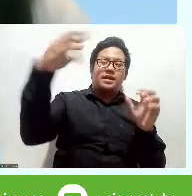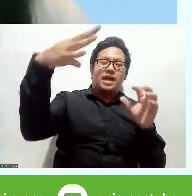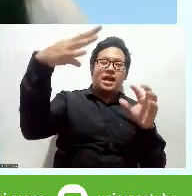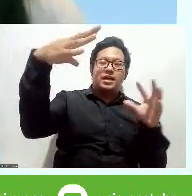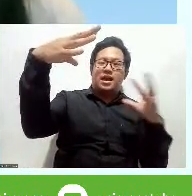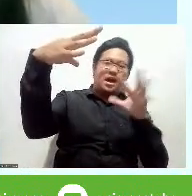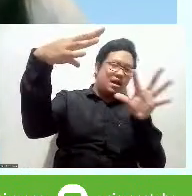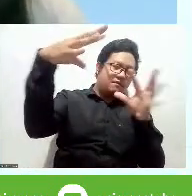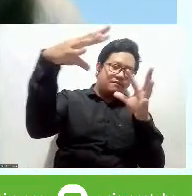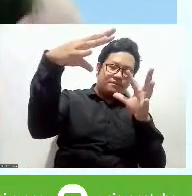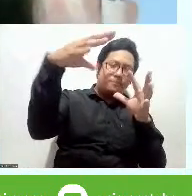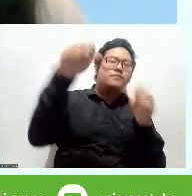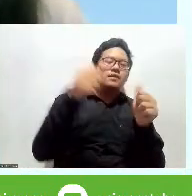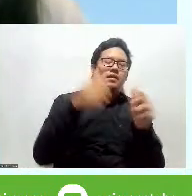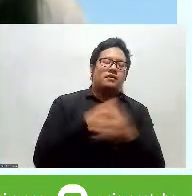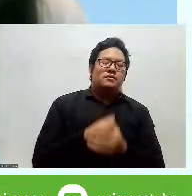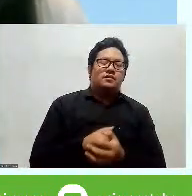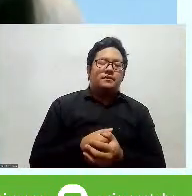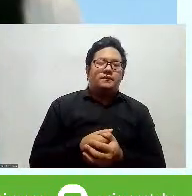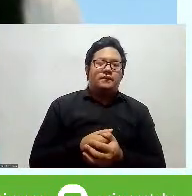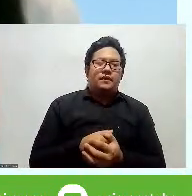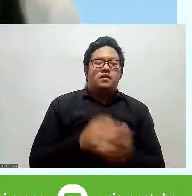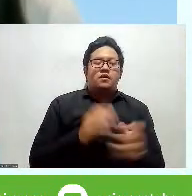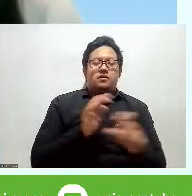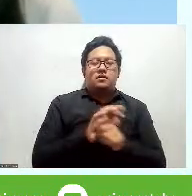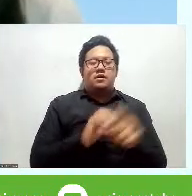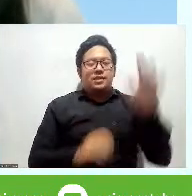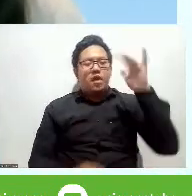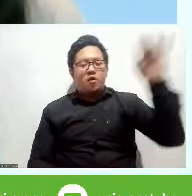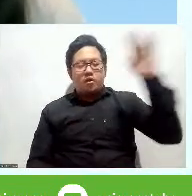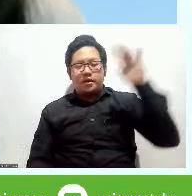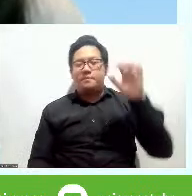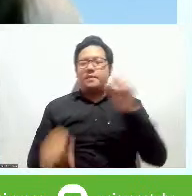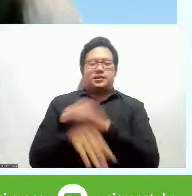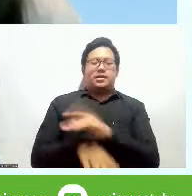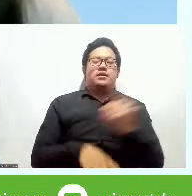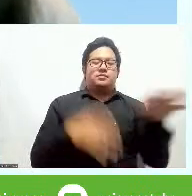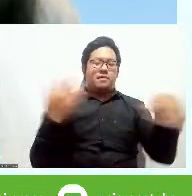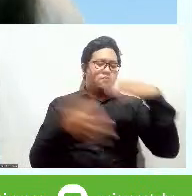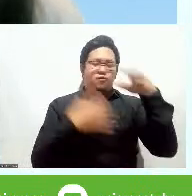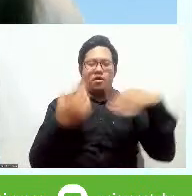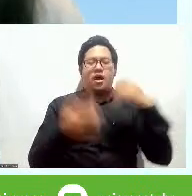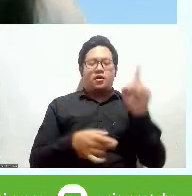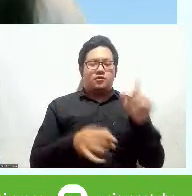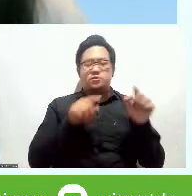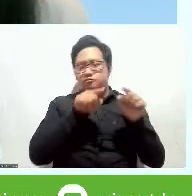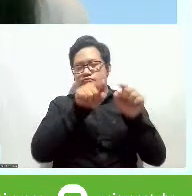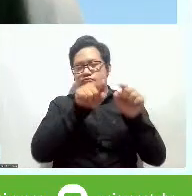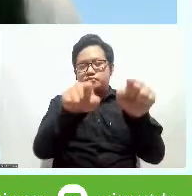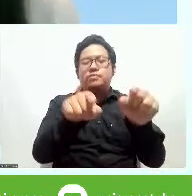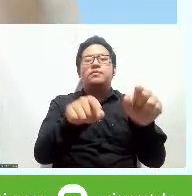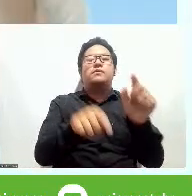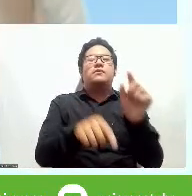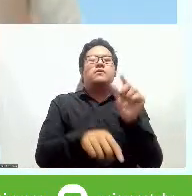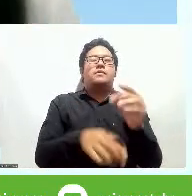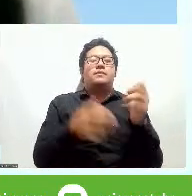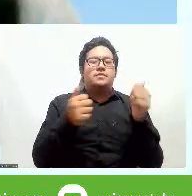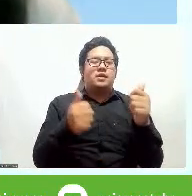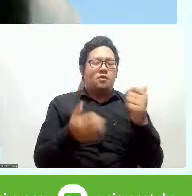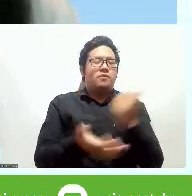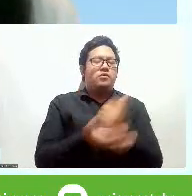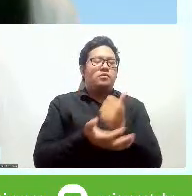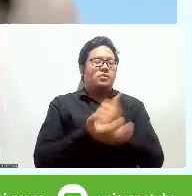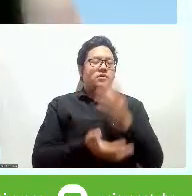memang campuran atau teorema praktek itu sport digangguin baru bener-bener Oh iya ya harus